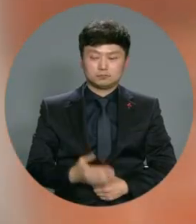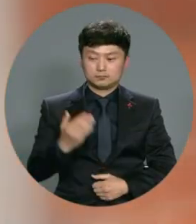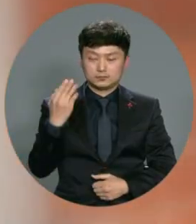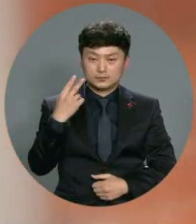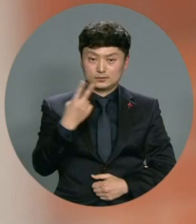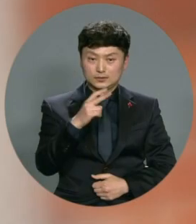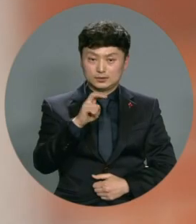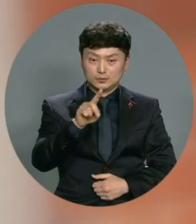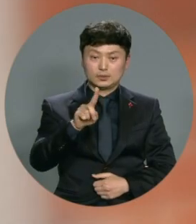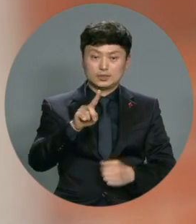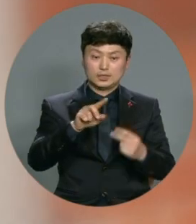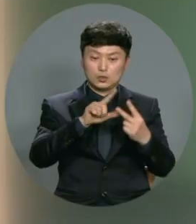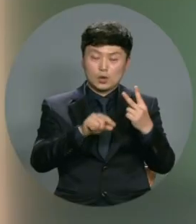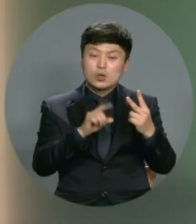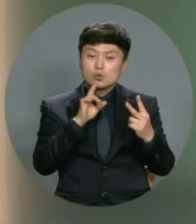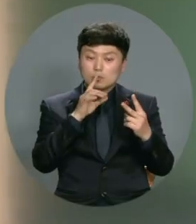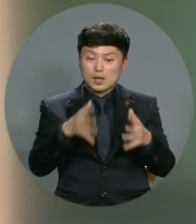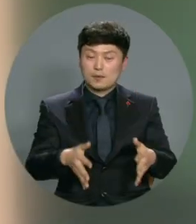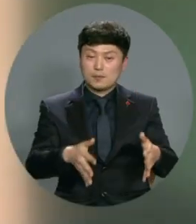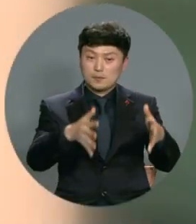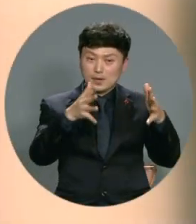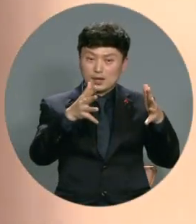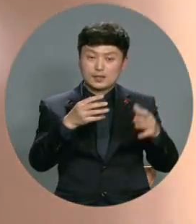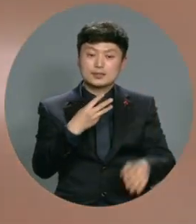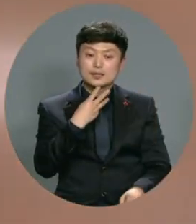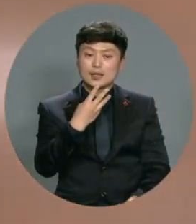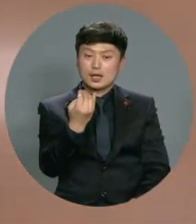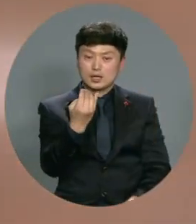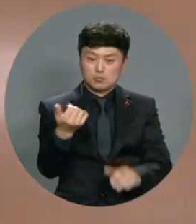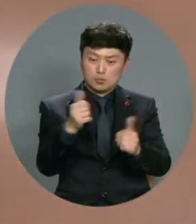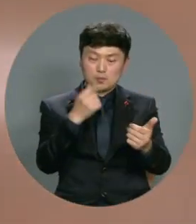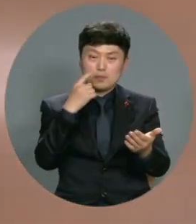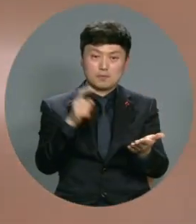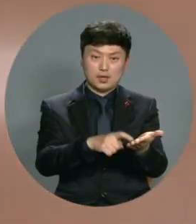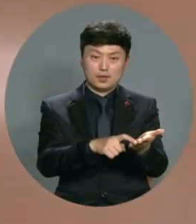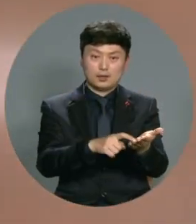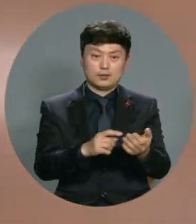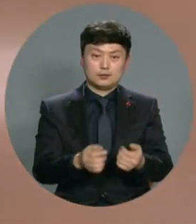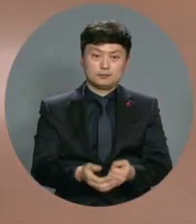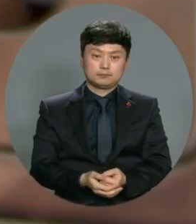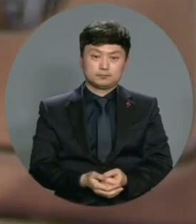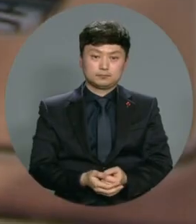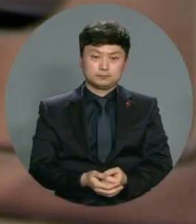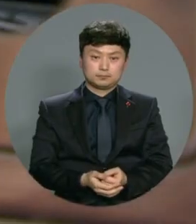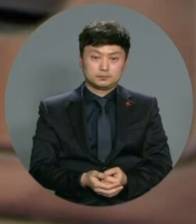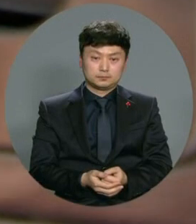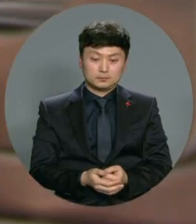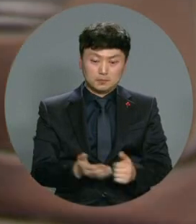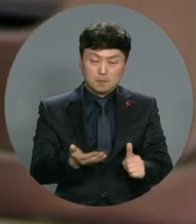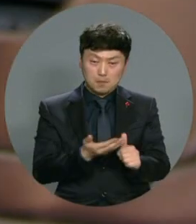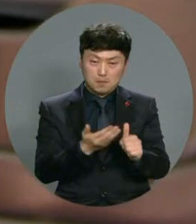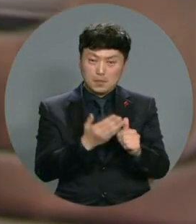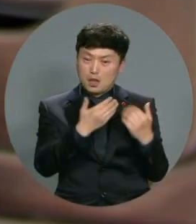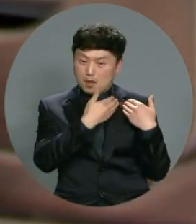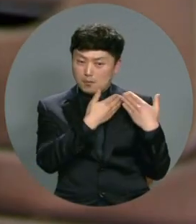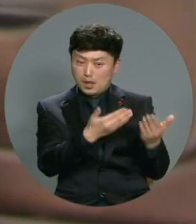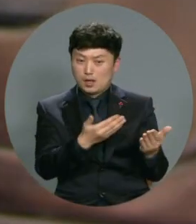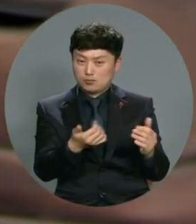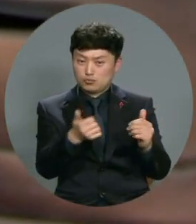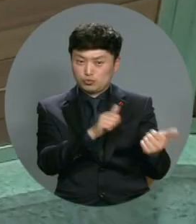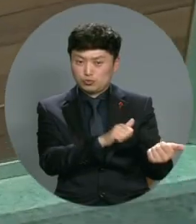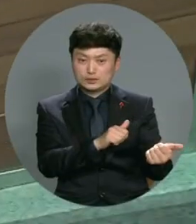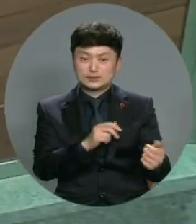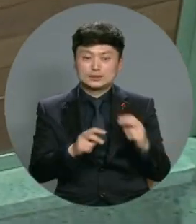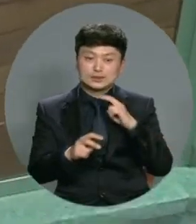지난 2021년 2월 구미의 한 빌라에서 3살 아이가 숨진 채 발견됐습니다 아이를 키우다 방치해 숨지게 한